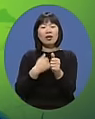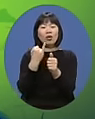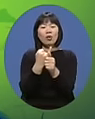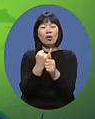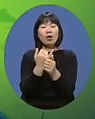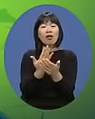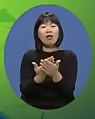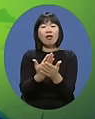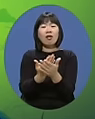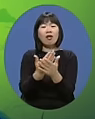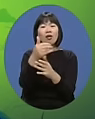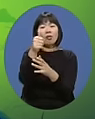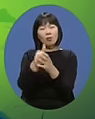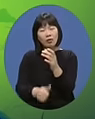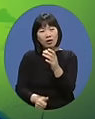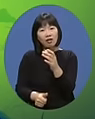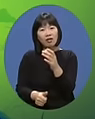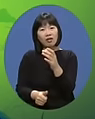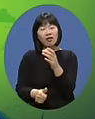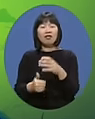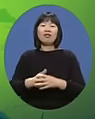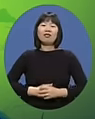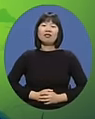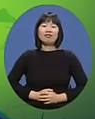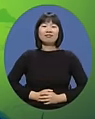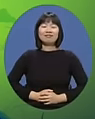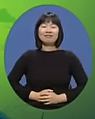결혼을, 풍덩, 꼬르륵.